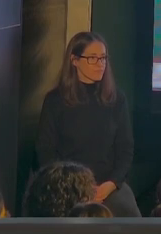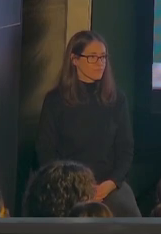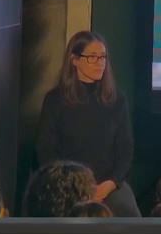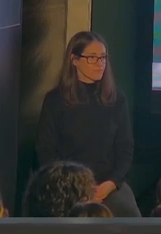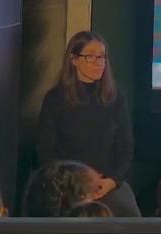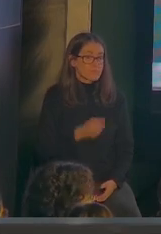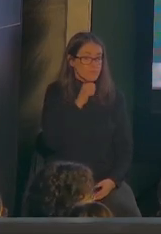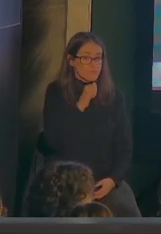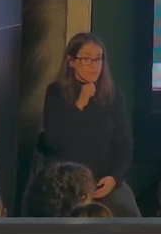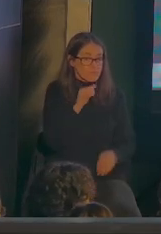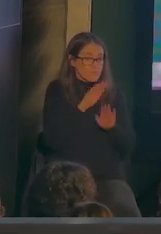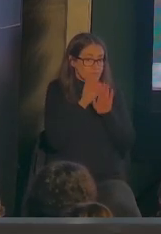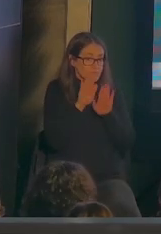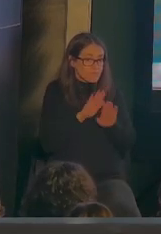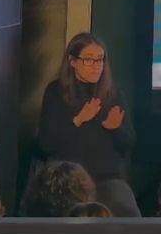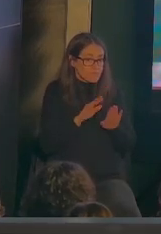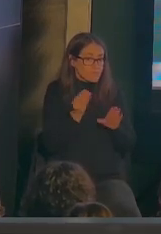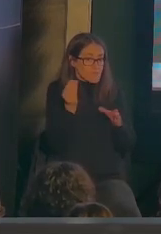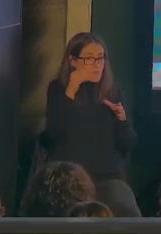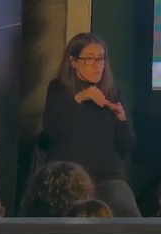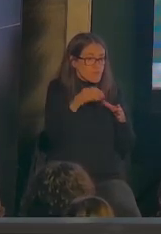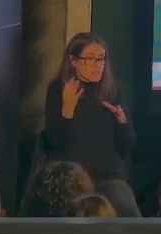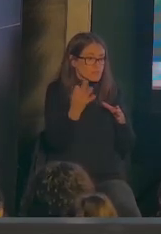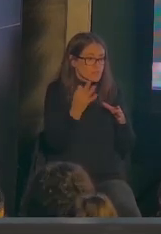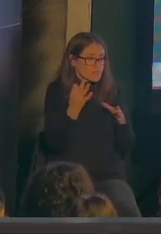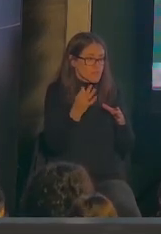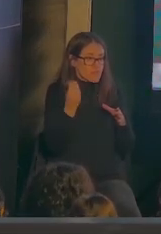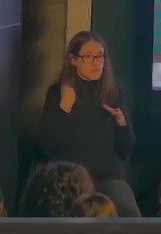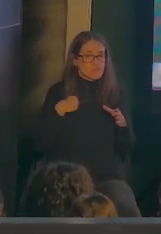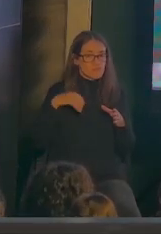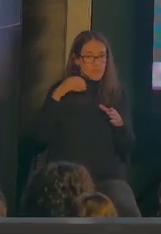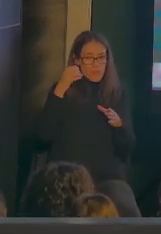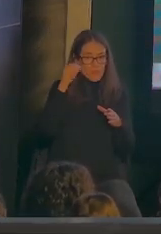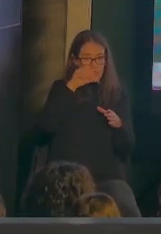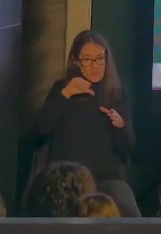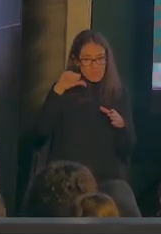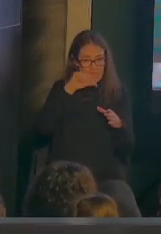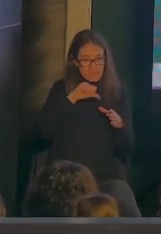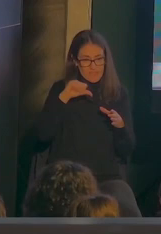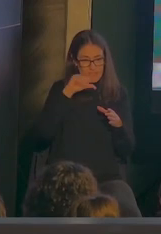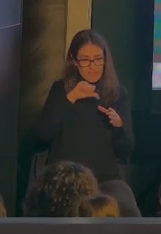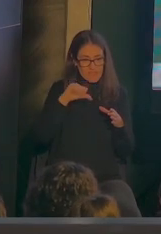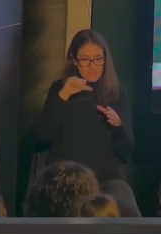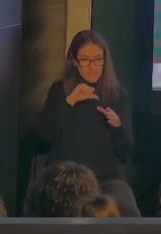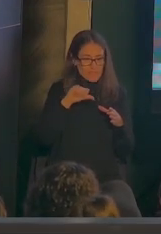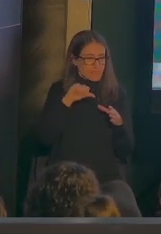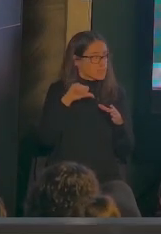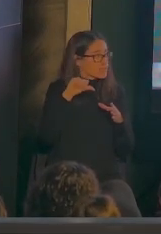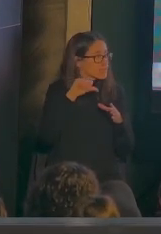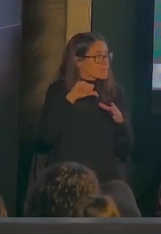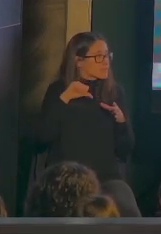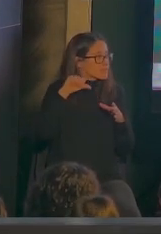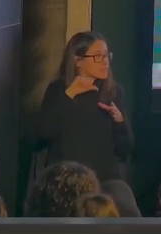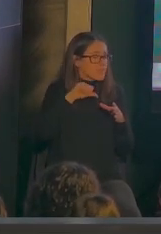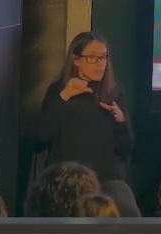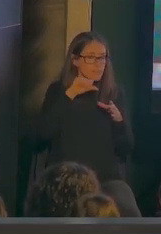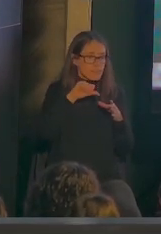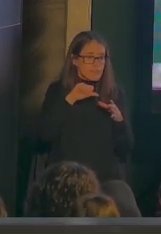I finalment el que farem serà afegir l'oli d'oliva. Vale? I després això ja ho anirem a